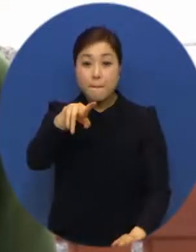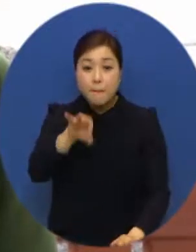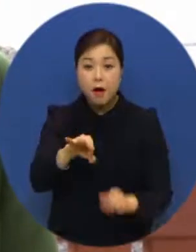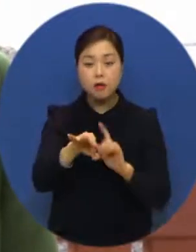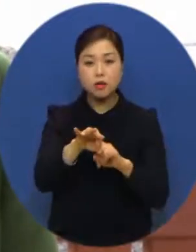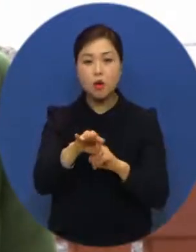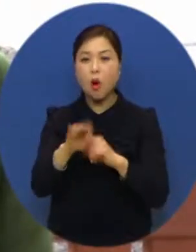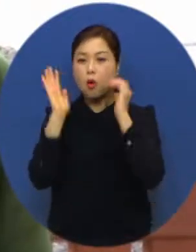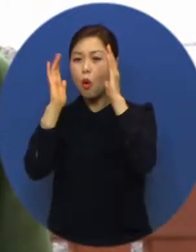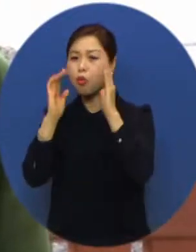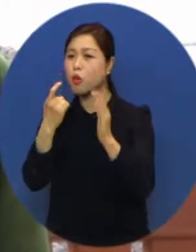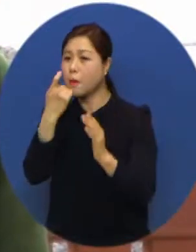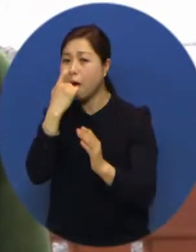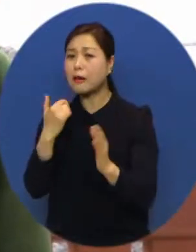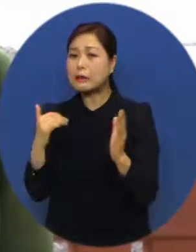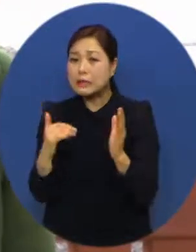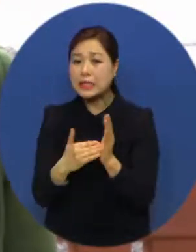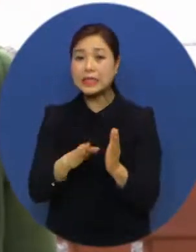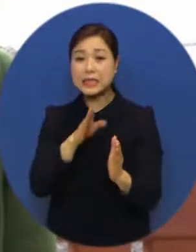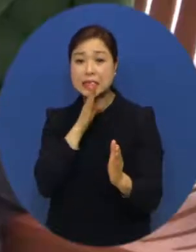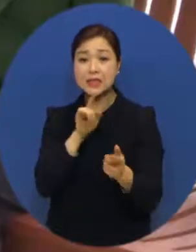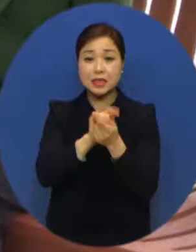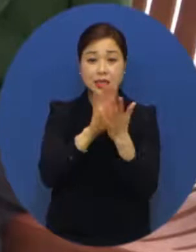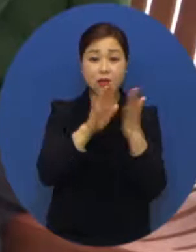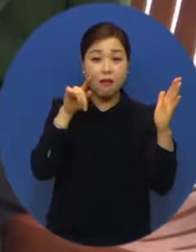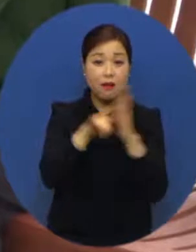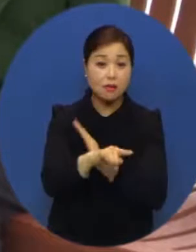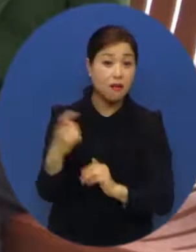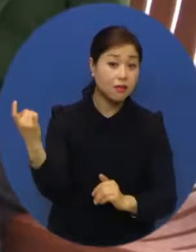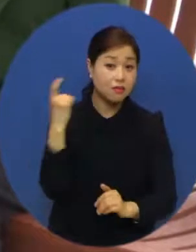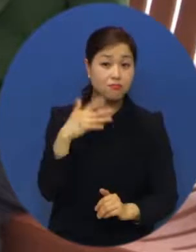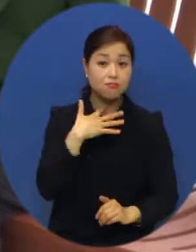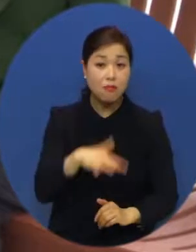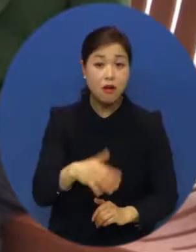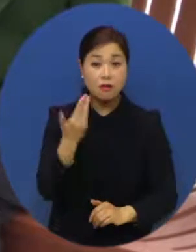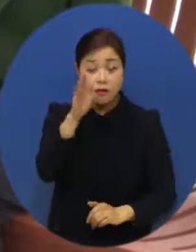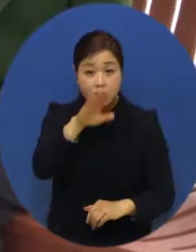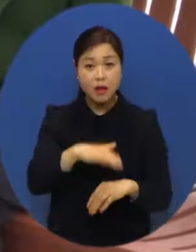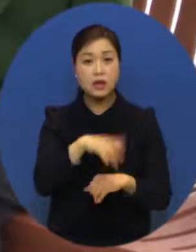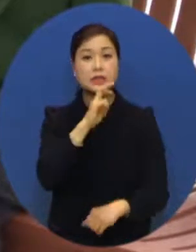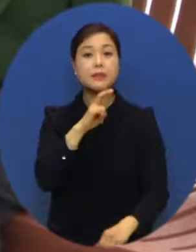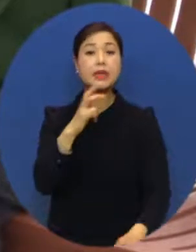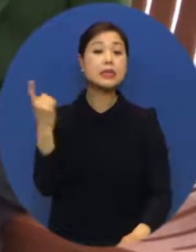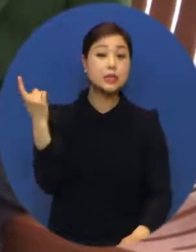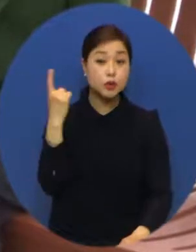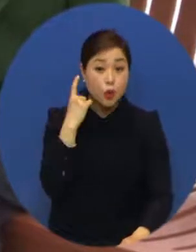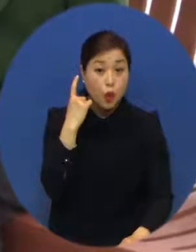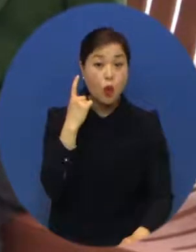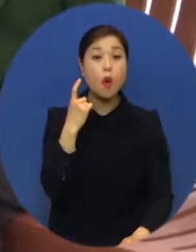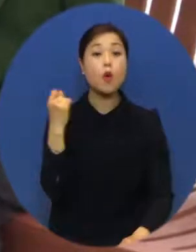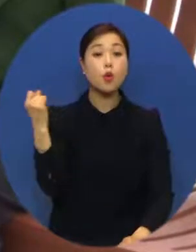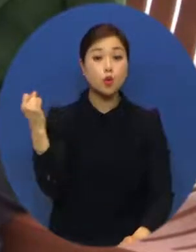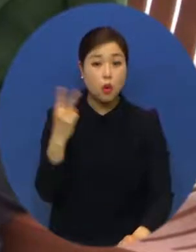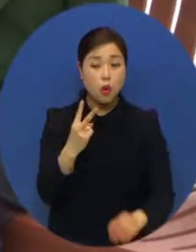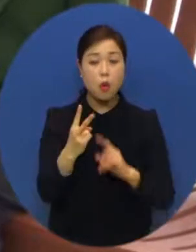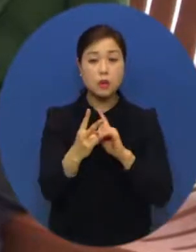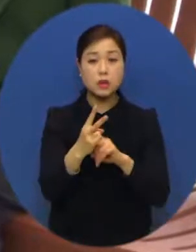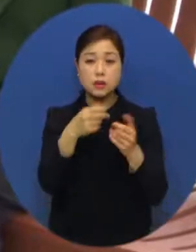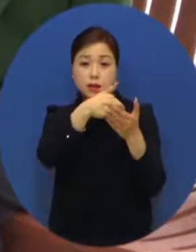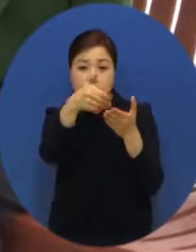들어보지도 못하고 했잖아요. 그랬는데 실제로 음악을 듣고 그리고 원화에서 오는 색감을